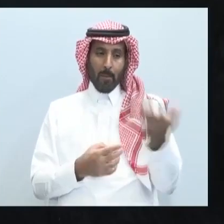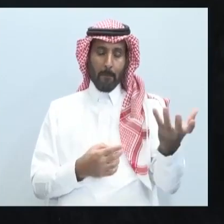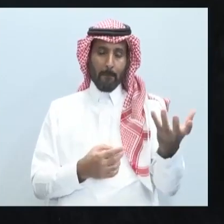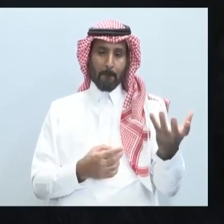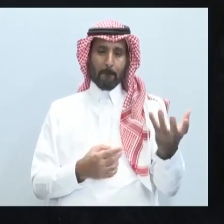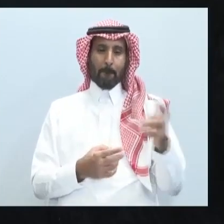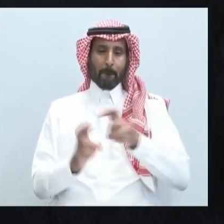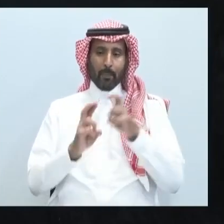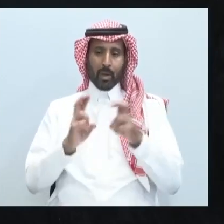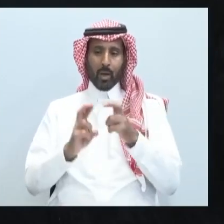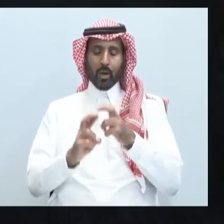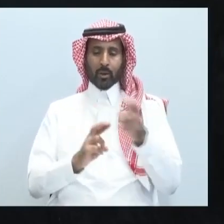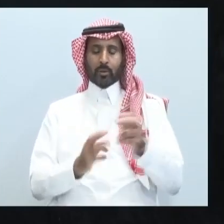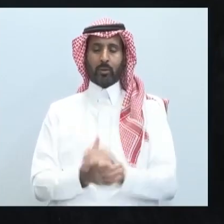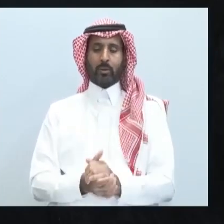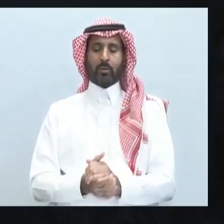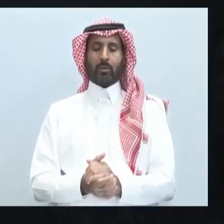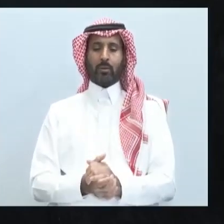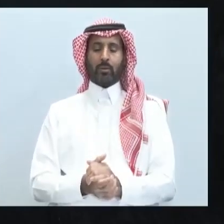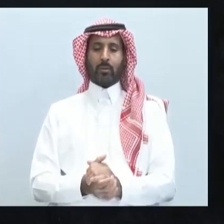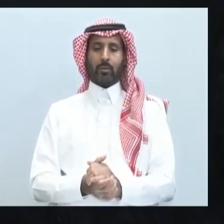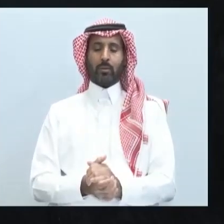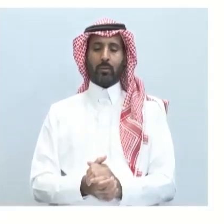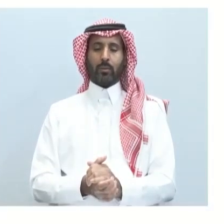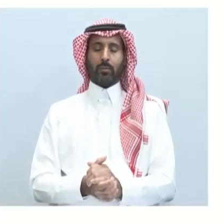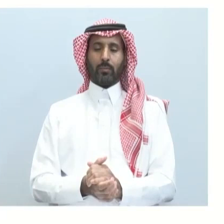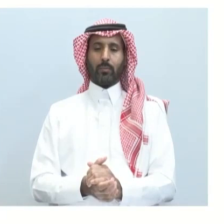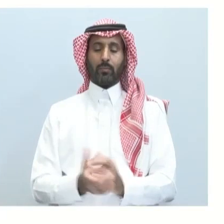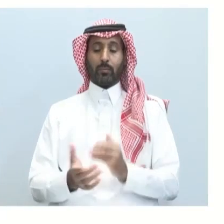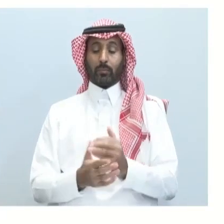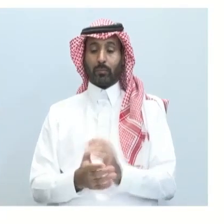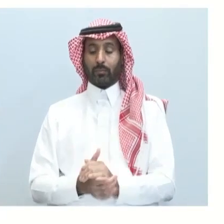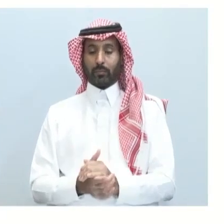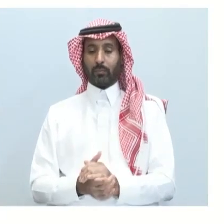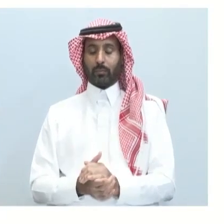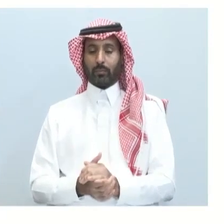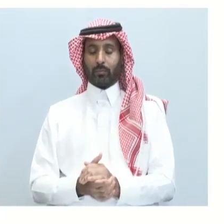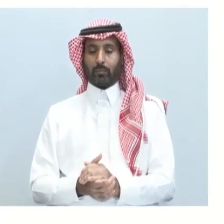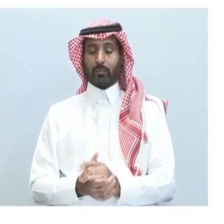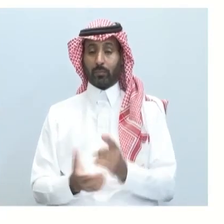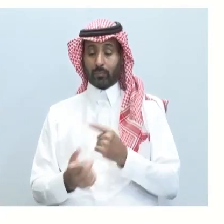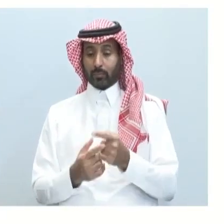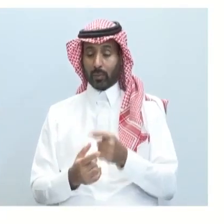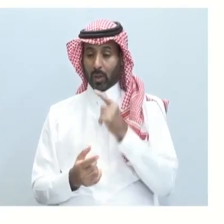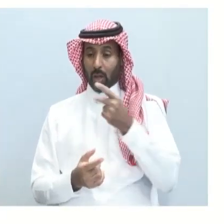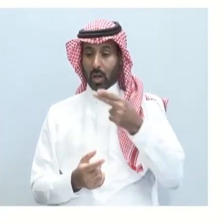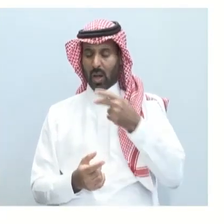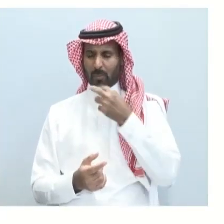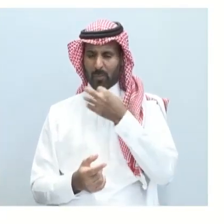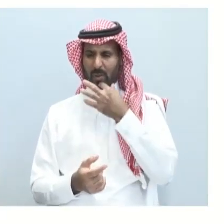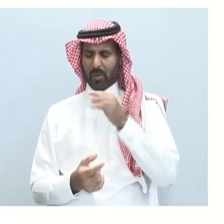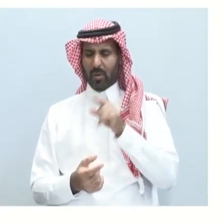للزوج الالكتروني او ايون الهيدروكسيد قابل للتاين لكي يمكن اعتباره حمضا